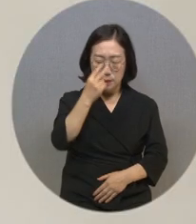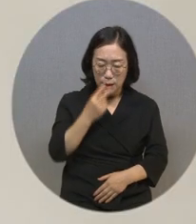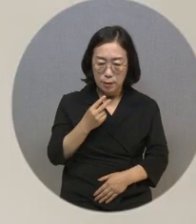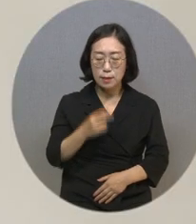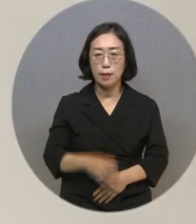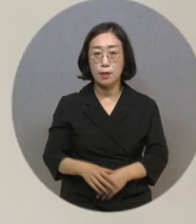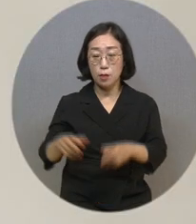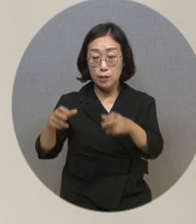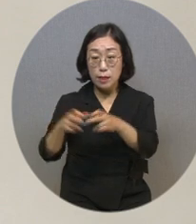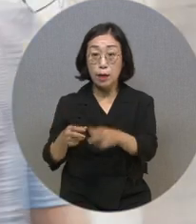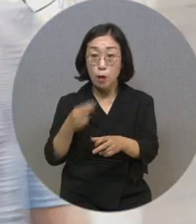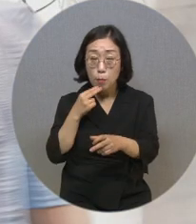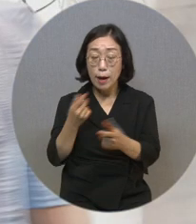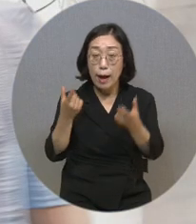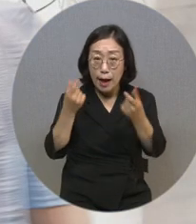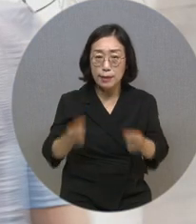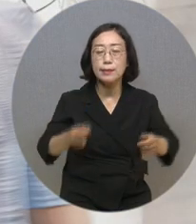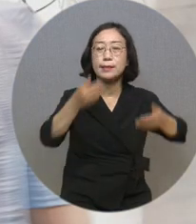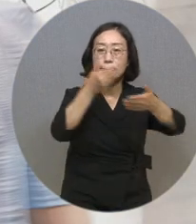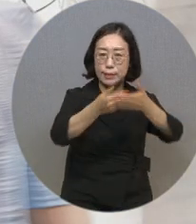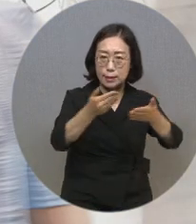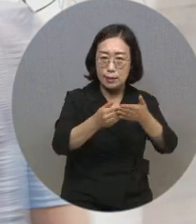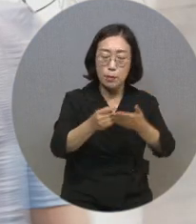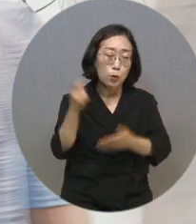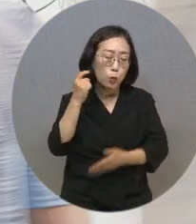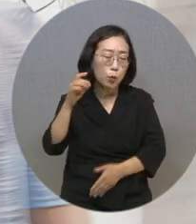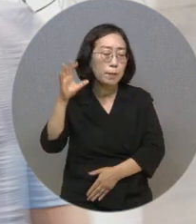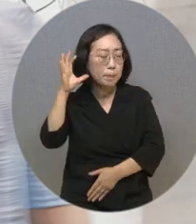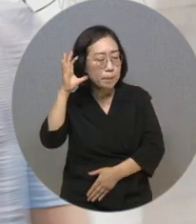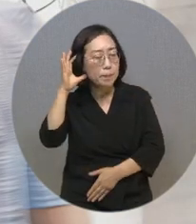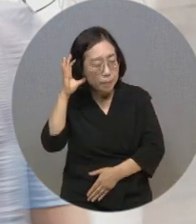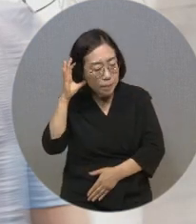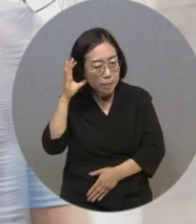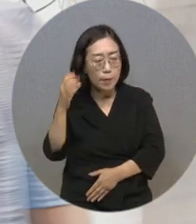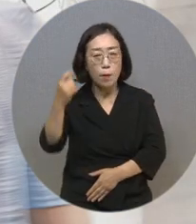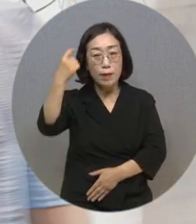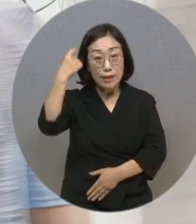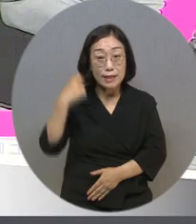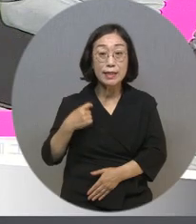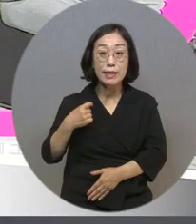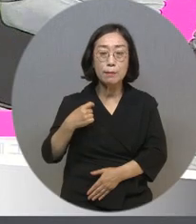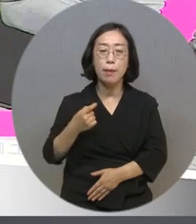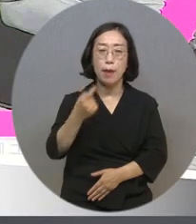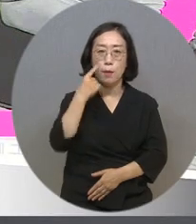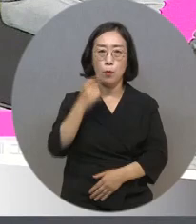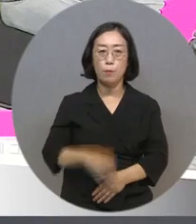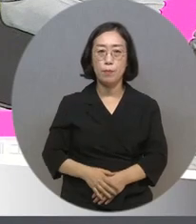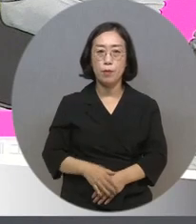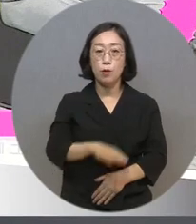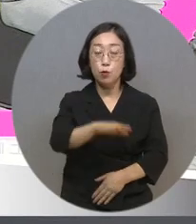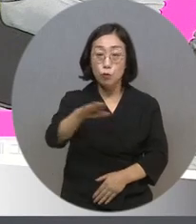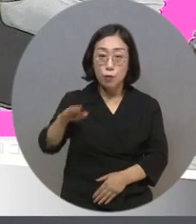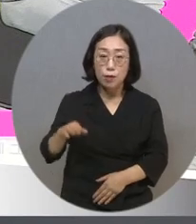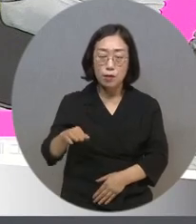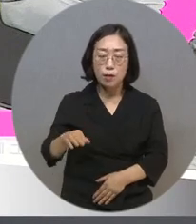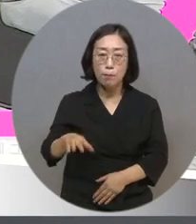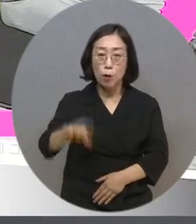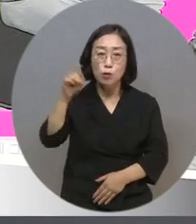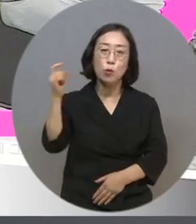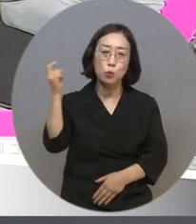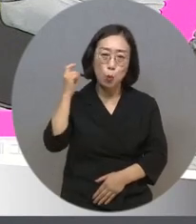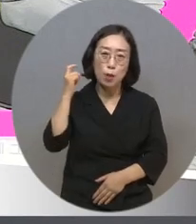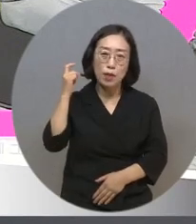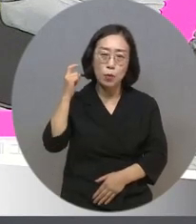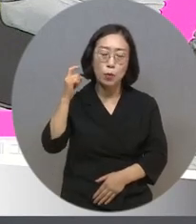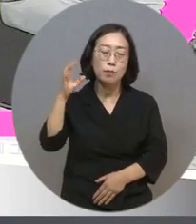그리고 들려오는 소리에 귀를 기울이며 각자의 감각을 통해 준비한 공연. 저희는 소리로 먼저 세상을 만나게